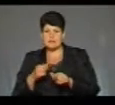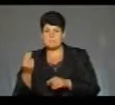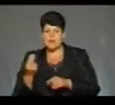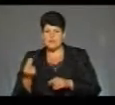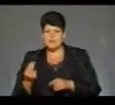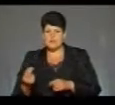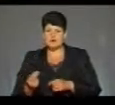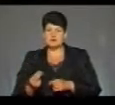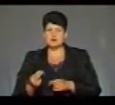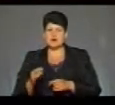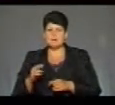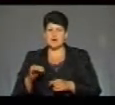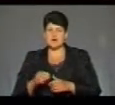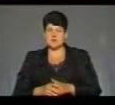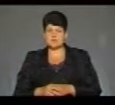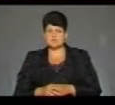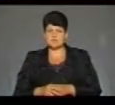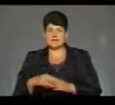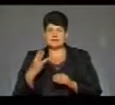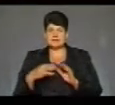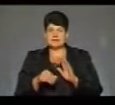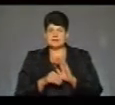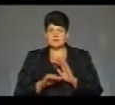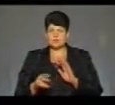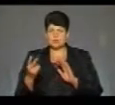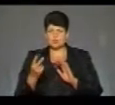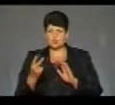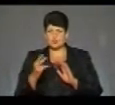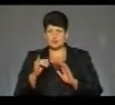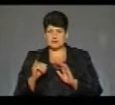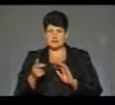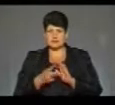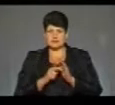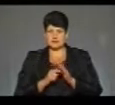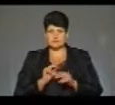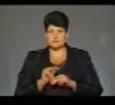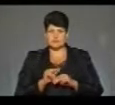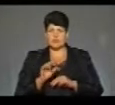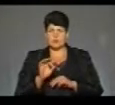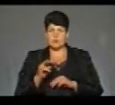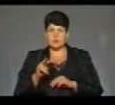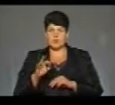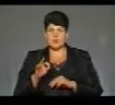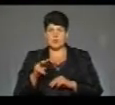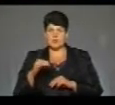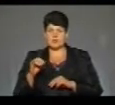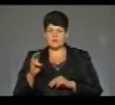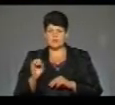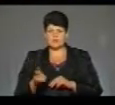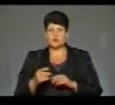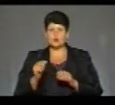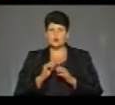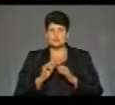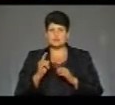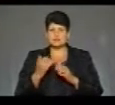малювання, і аплікація. 36 учнів 2-го І класу навчатиме Ольга Олійник. Кожна дитинка нової